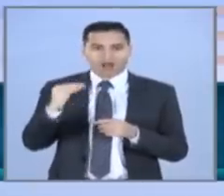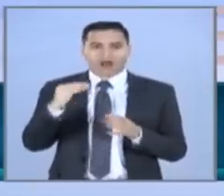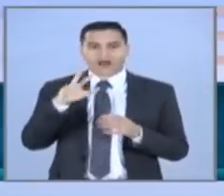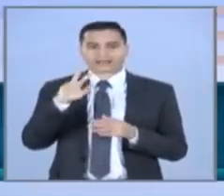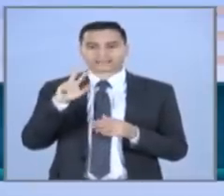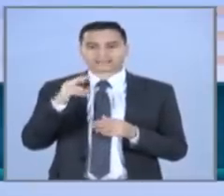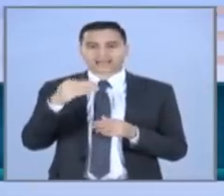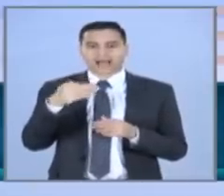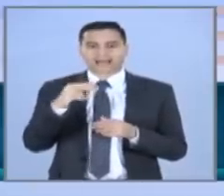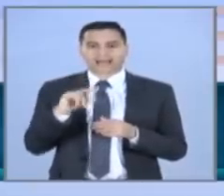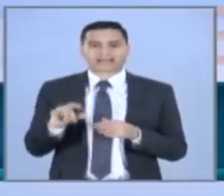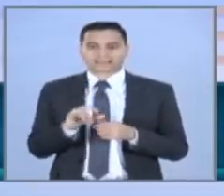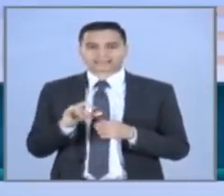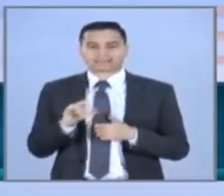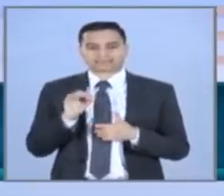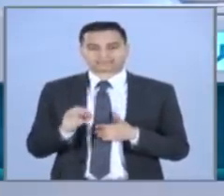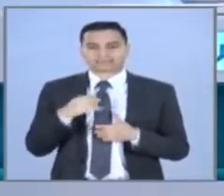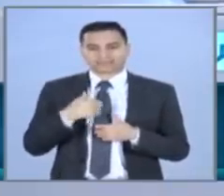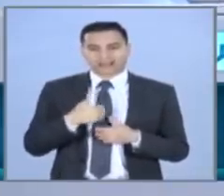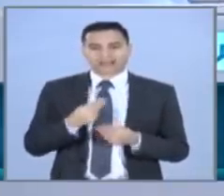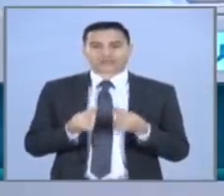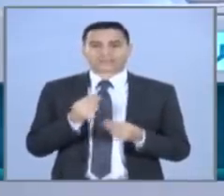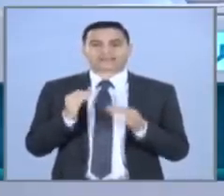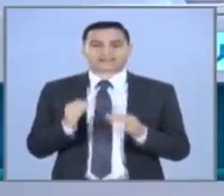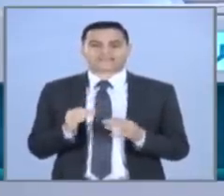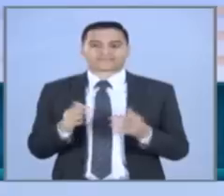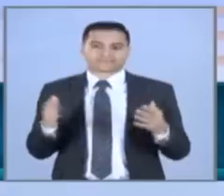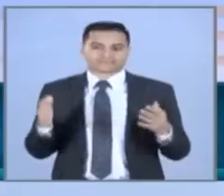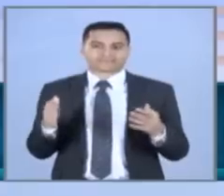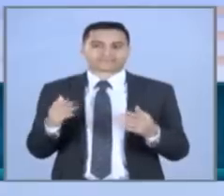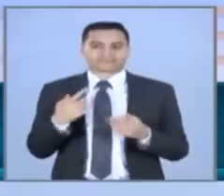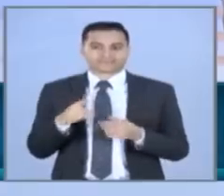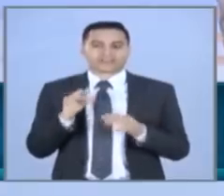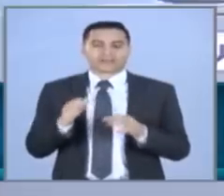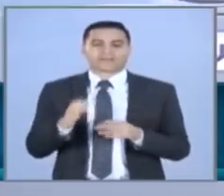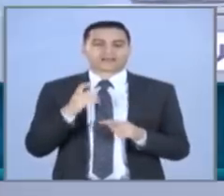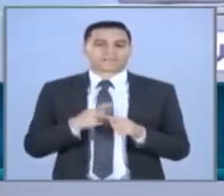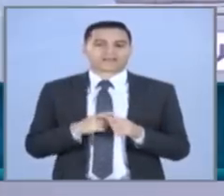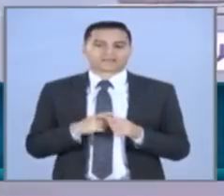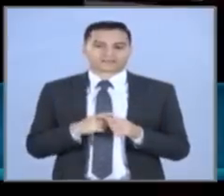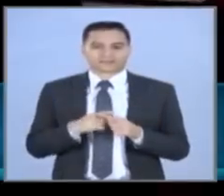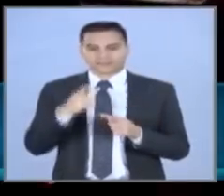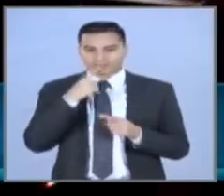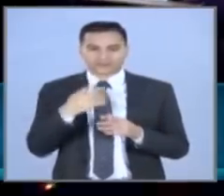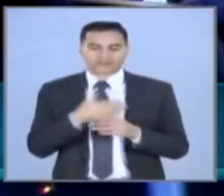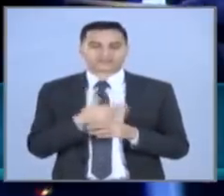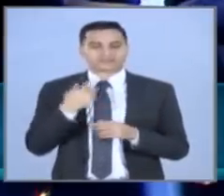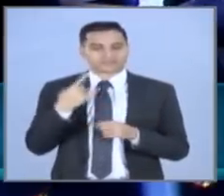صلاح السعدني، تخمينة دمها خفيف. طبعا إجابة خاطئة. سمير صبري.